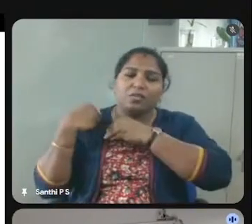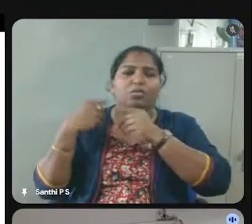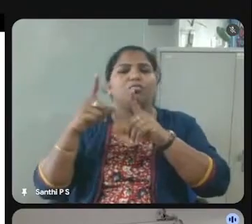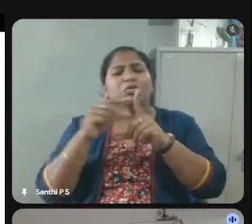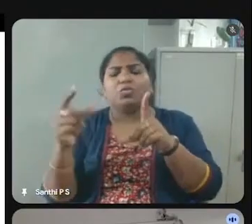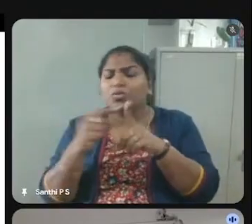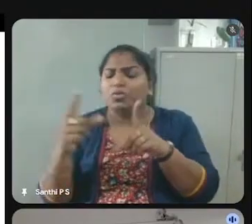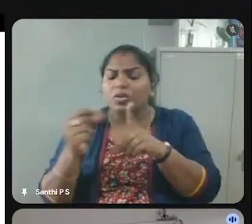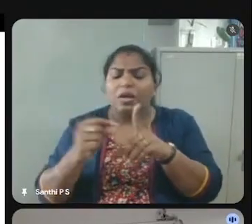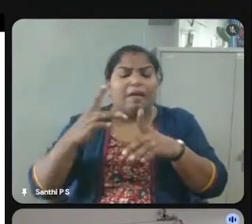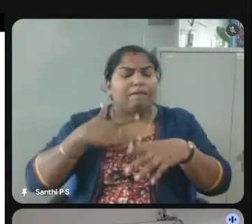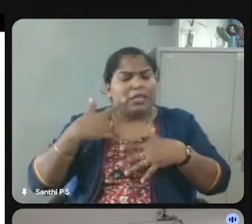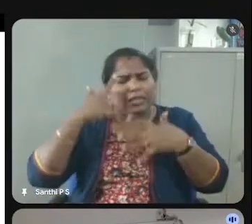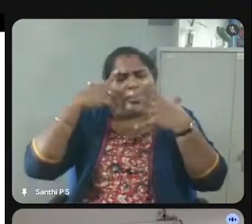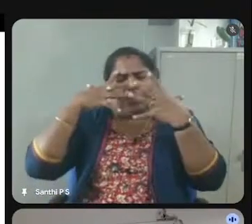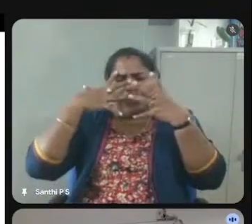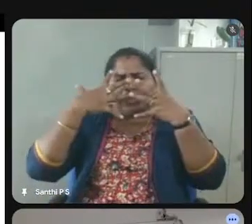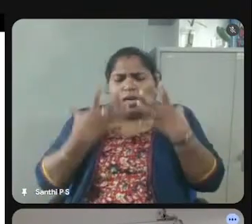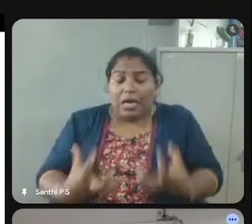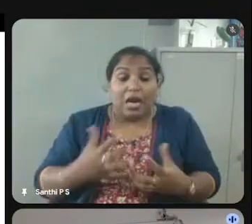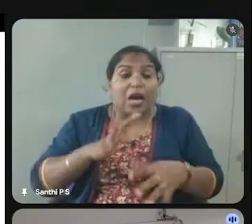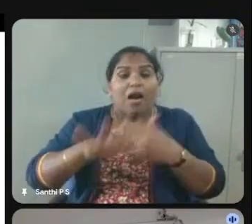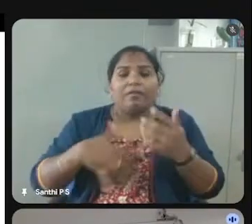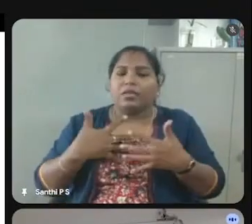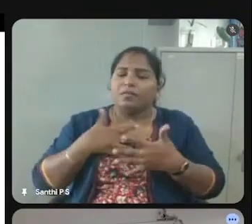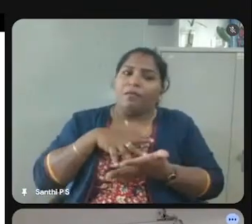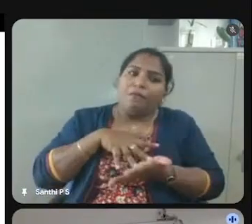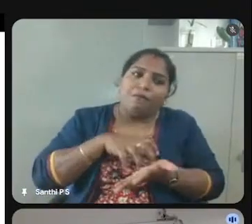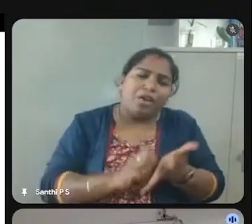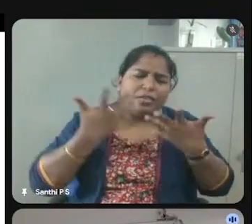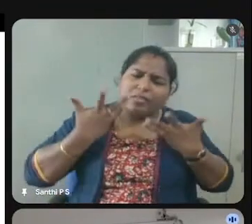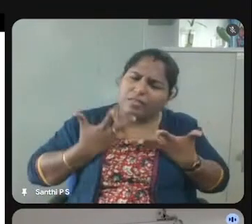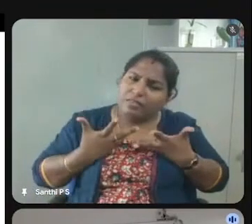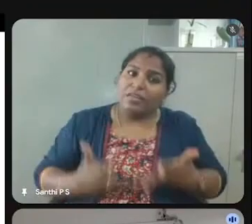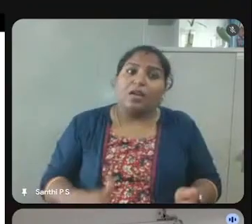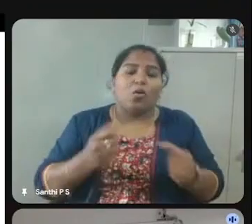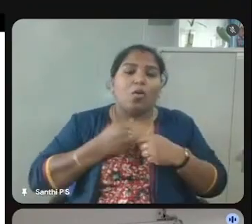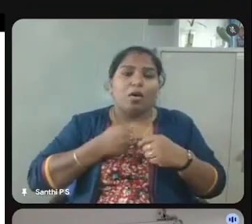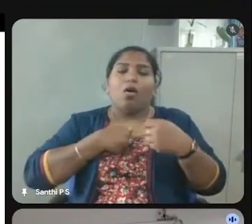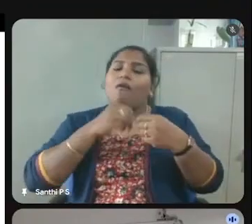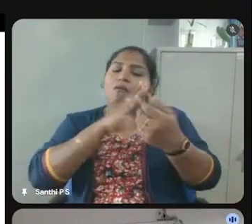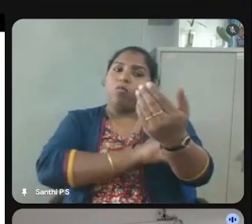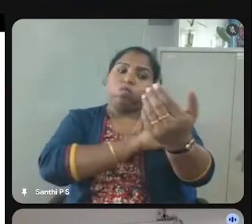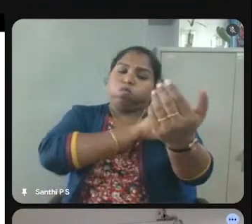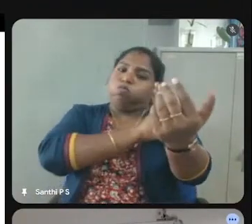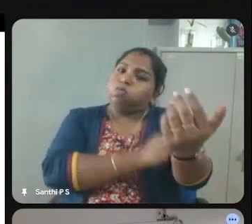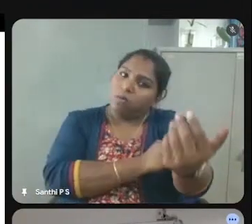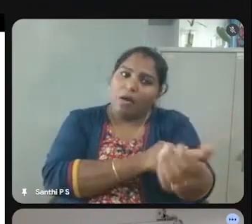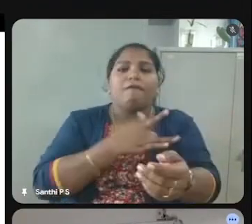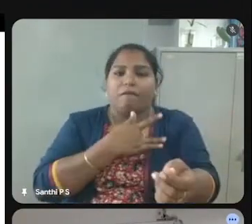വരുമ്പോൾ നമുക്കുണ്ടാകുന്ന ഒരു ഡ്രെയിൻ, നമുക്കൊരു ഊർജം നഷ്ടപ്പെടുന്ന ഒരു അവസ്ഥയും ചില വ്യക്തികളിൽ ബുദ്ധിമുട്ടുകൾ